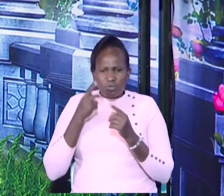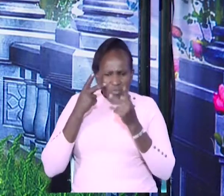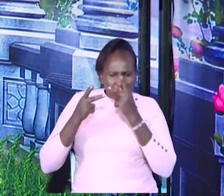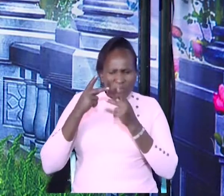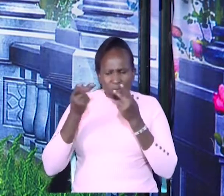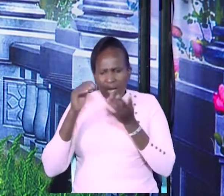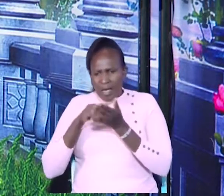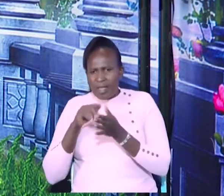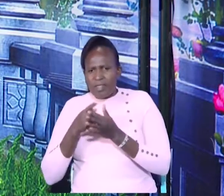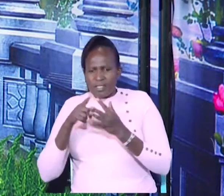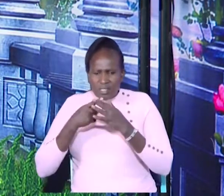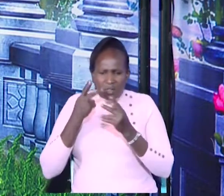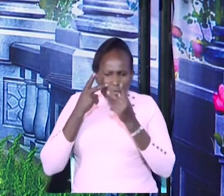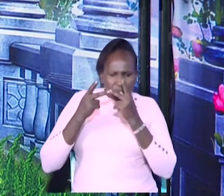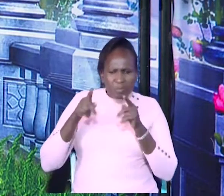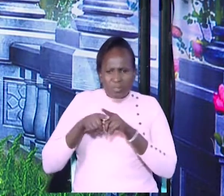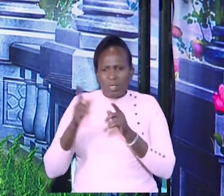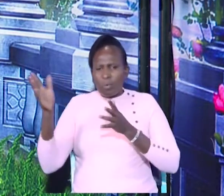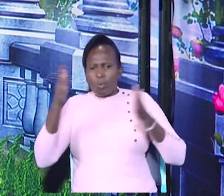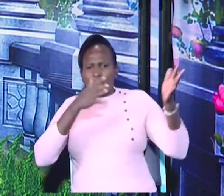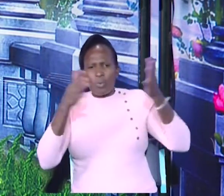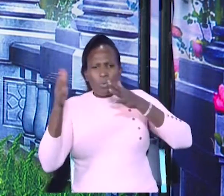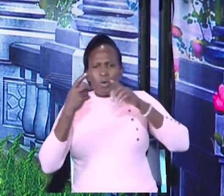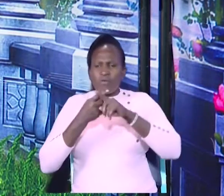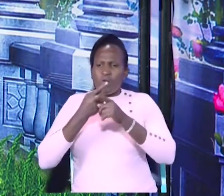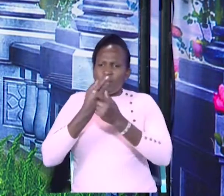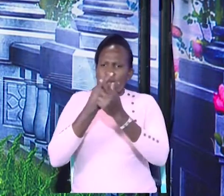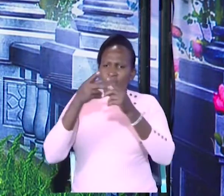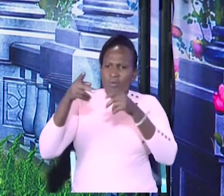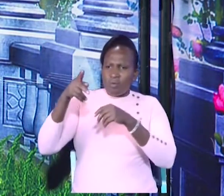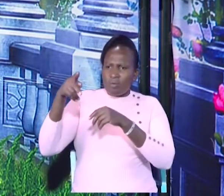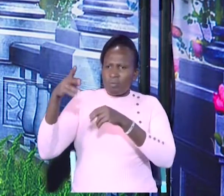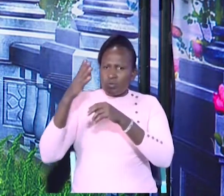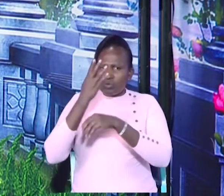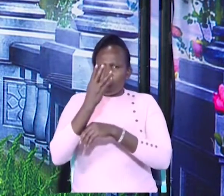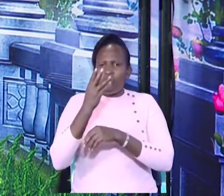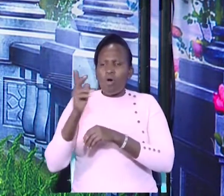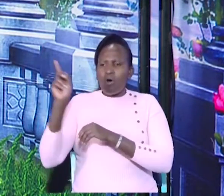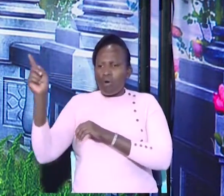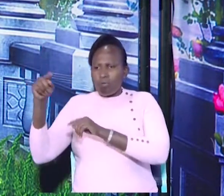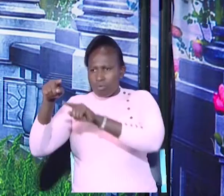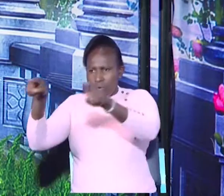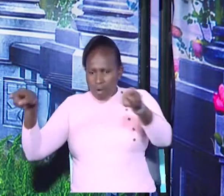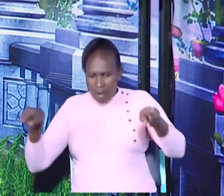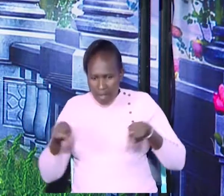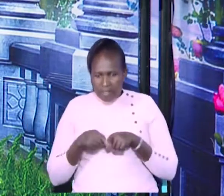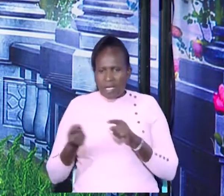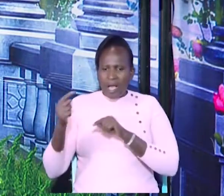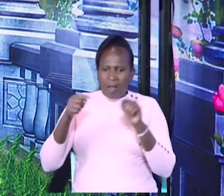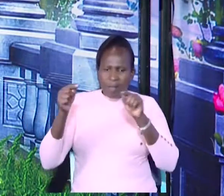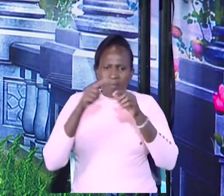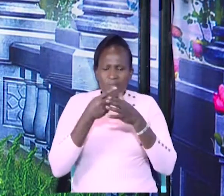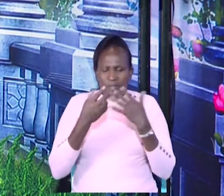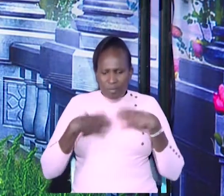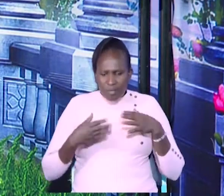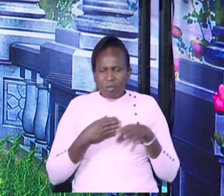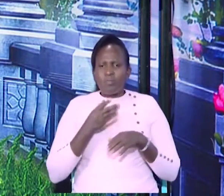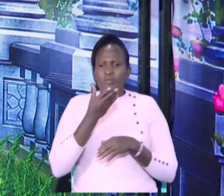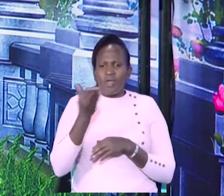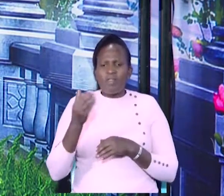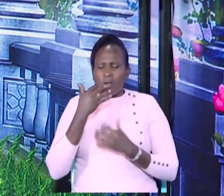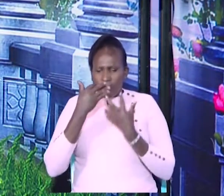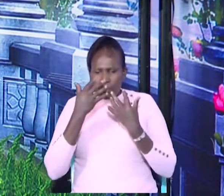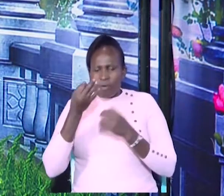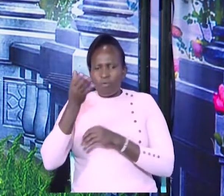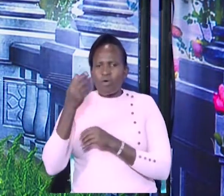kutabiri. Ameanza kutabiria hata upepo. From four corners, imeanza kufika mahali pale. Na wale watu, the breath of